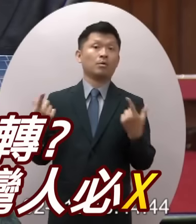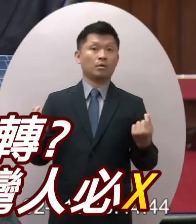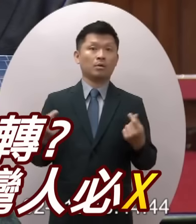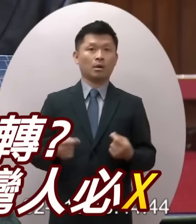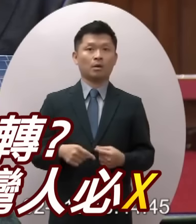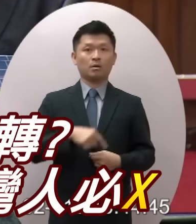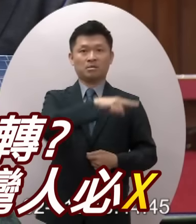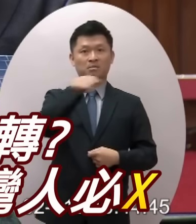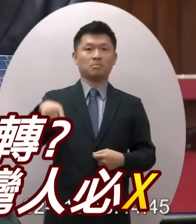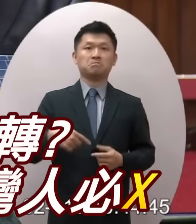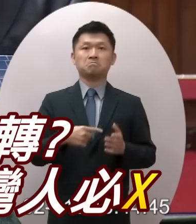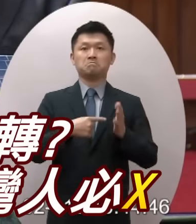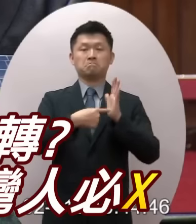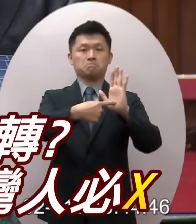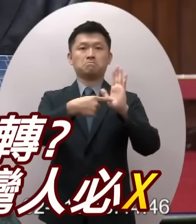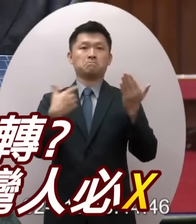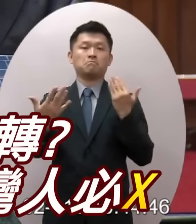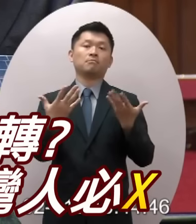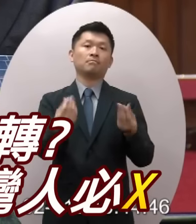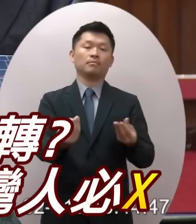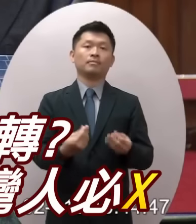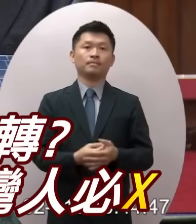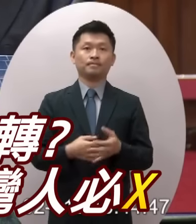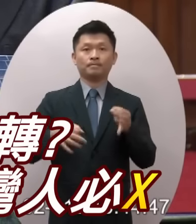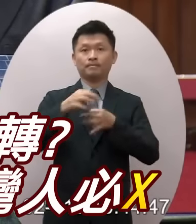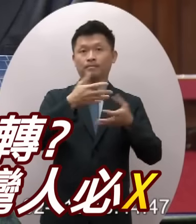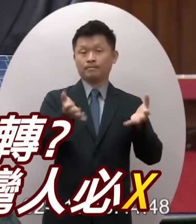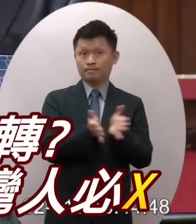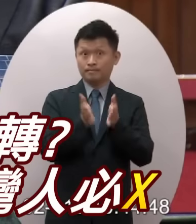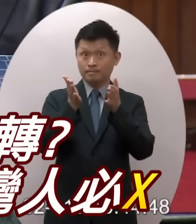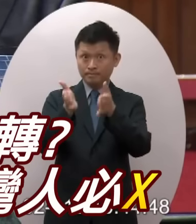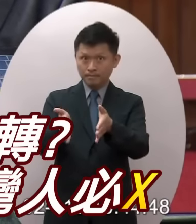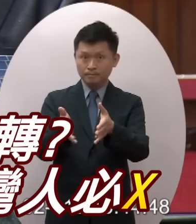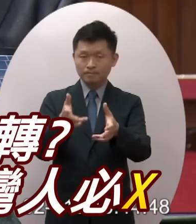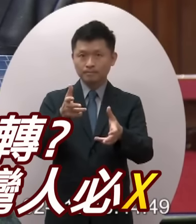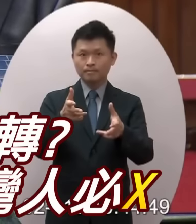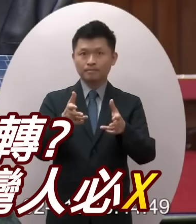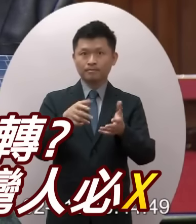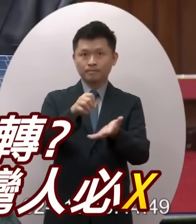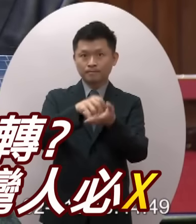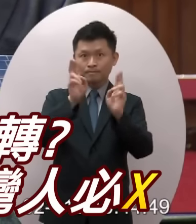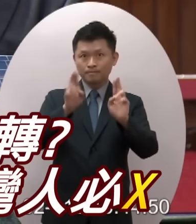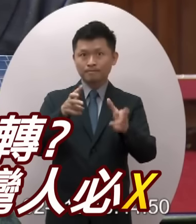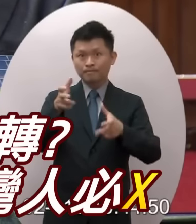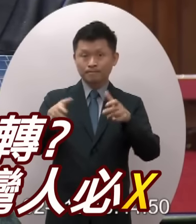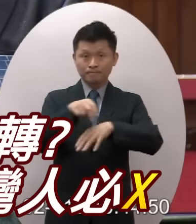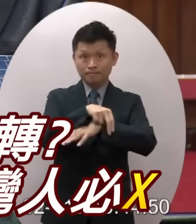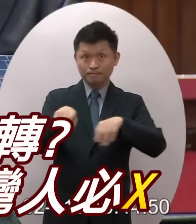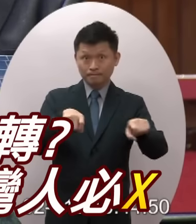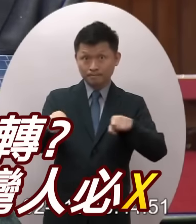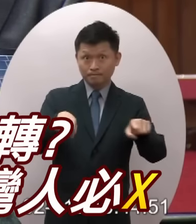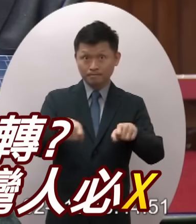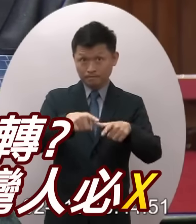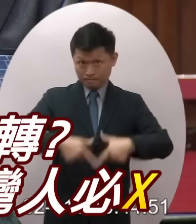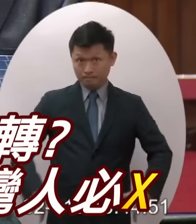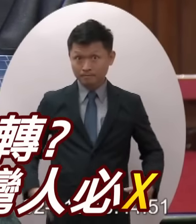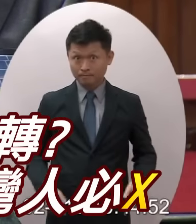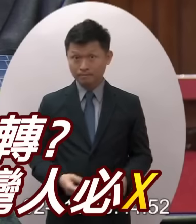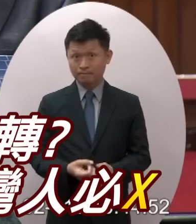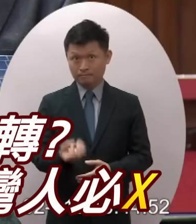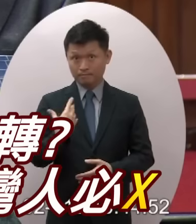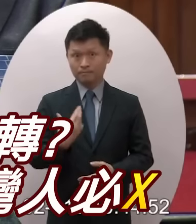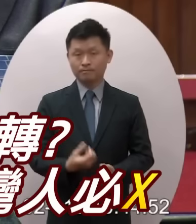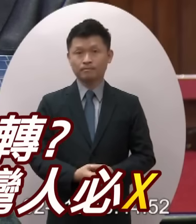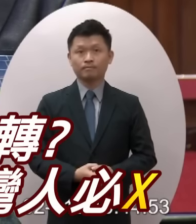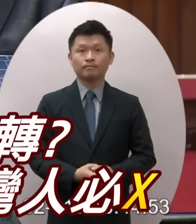个态度，经济部愿意针对这个法提出你的版本无？一句话， 经济部呐，准讲